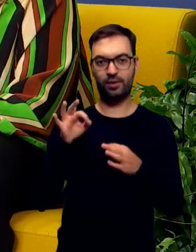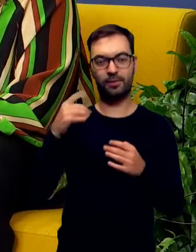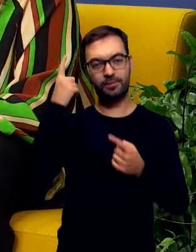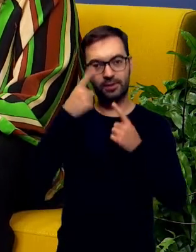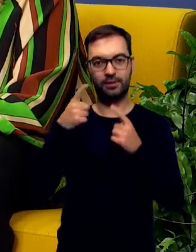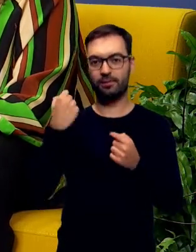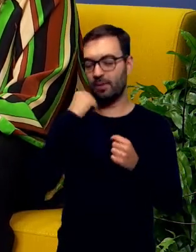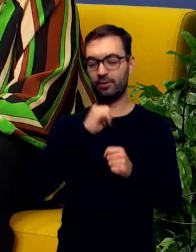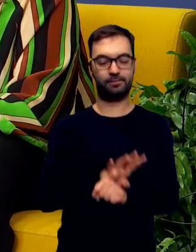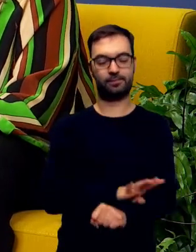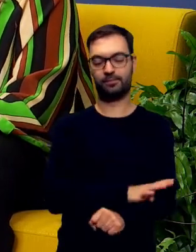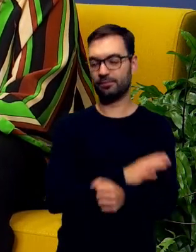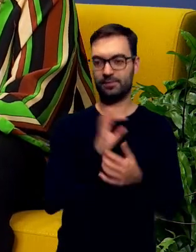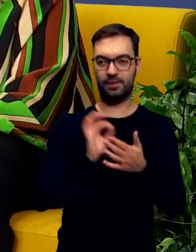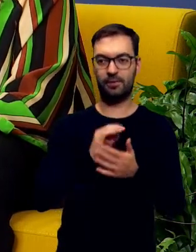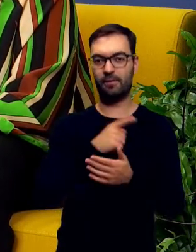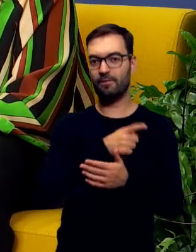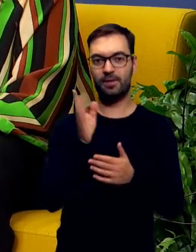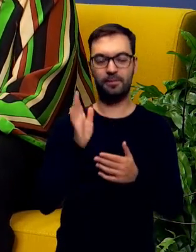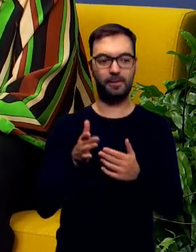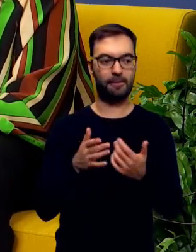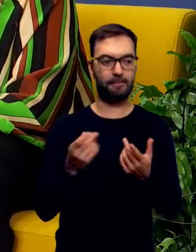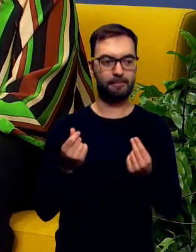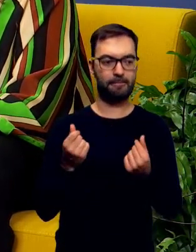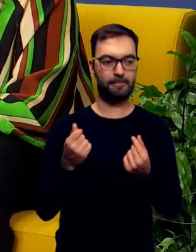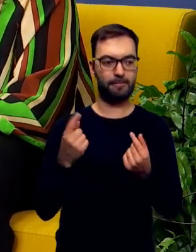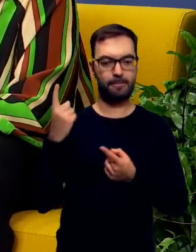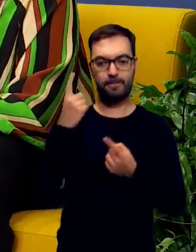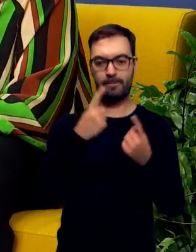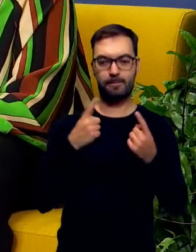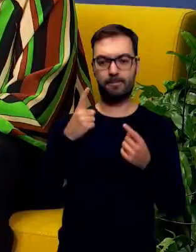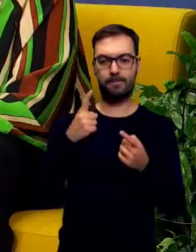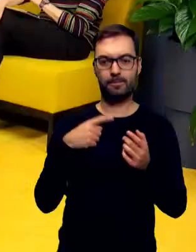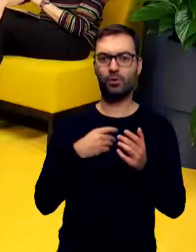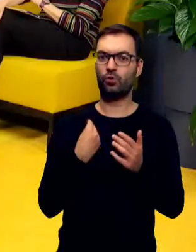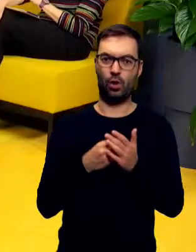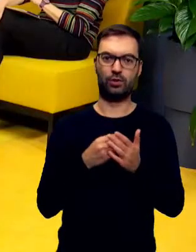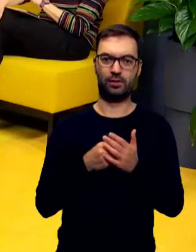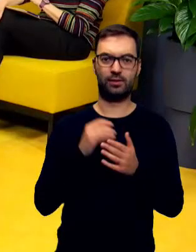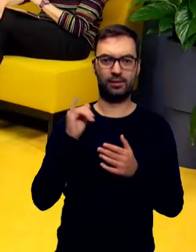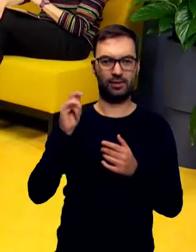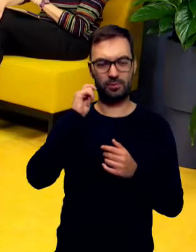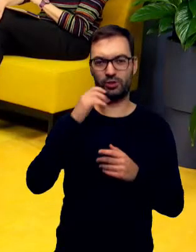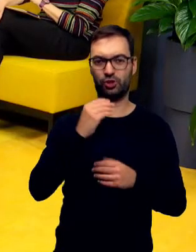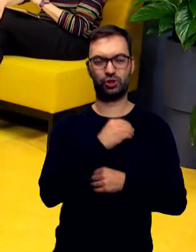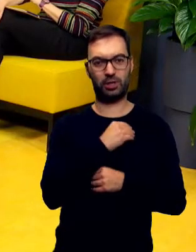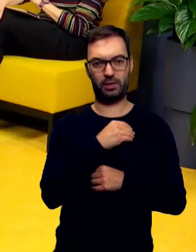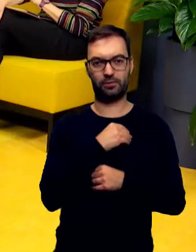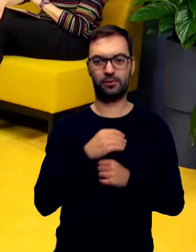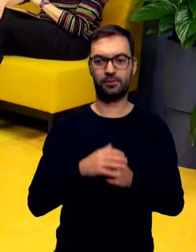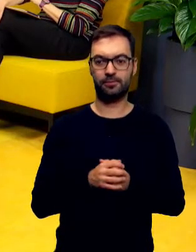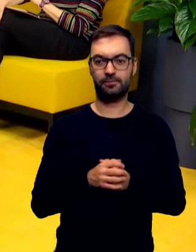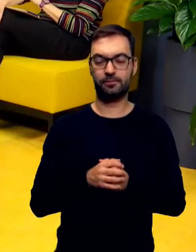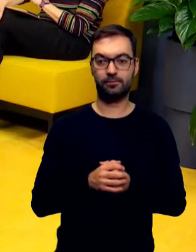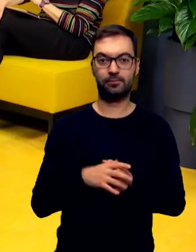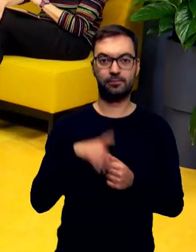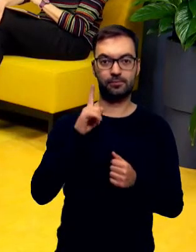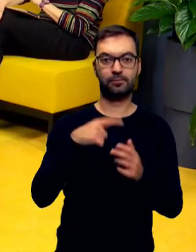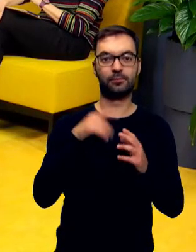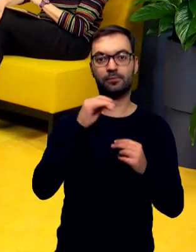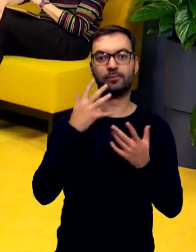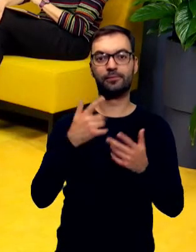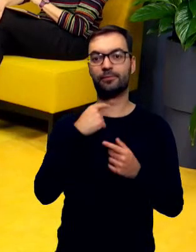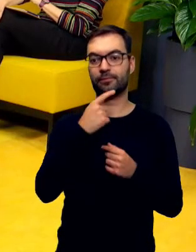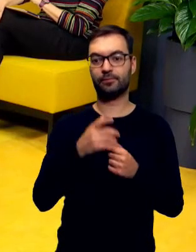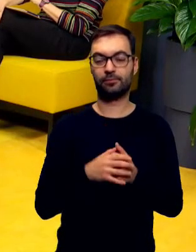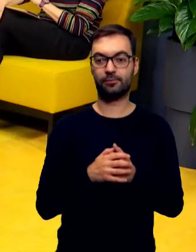wzruszające. Będziecie Państwo na pewno, myślę, że docenicie szczerość bohaterów. A chciałam